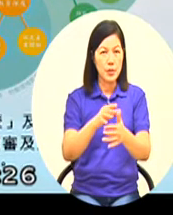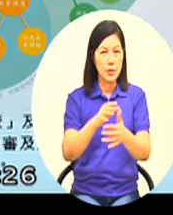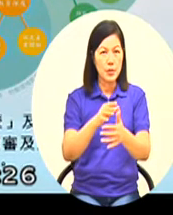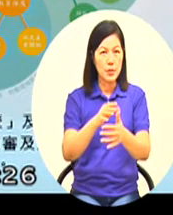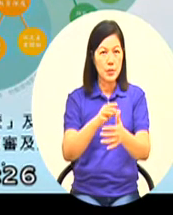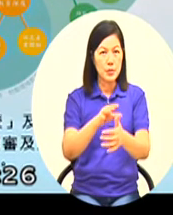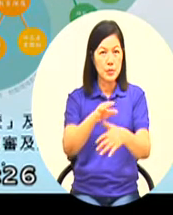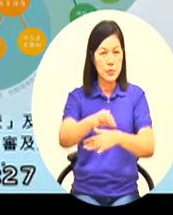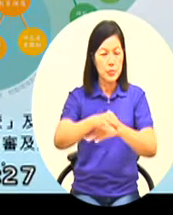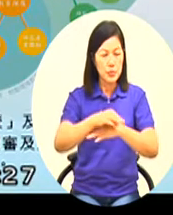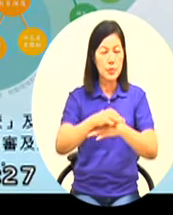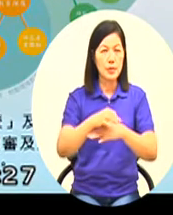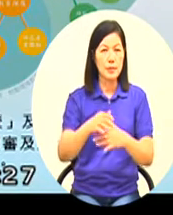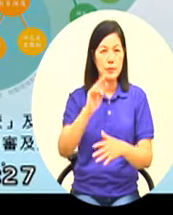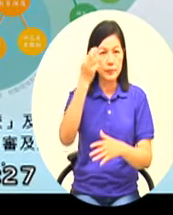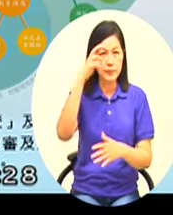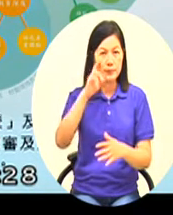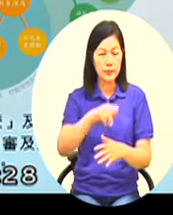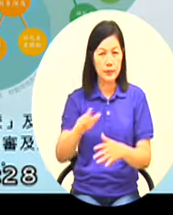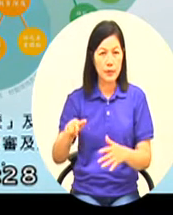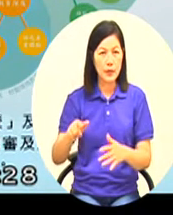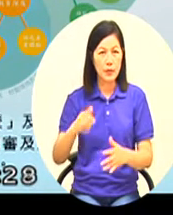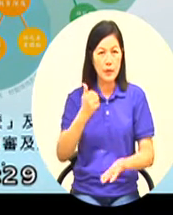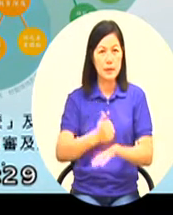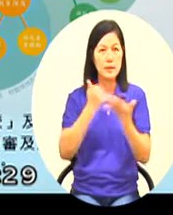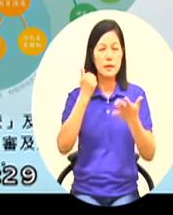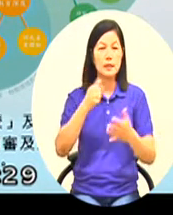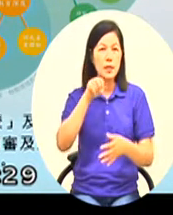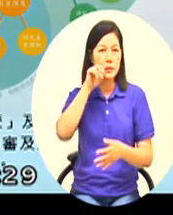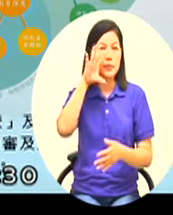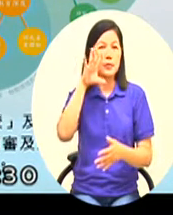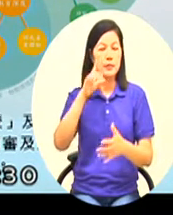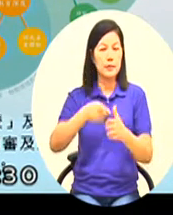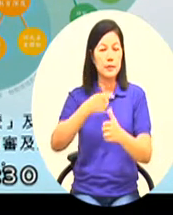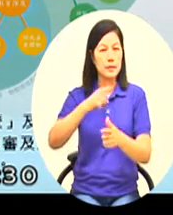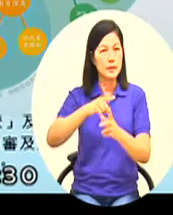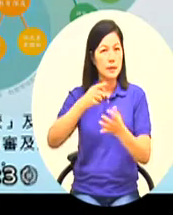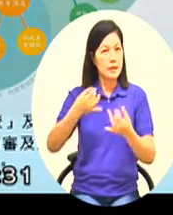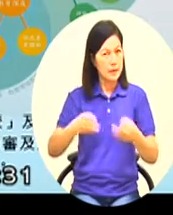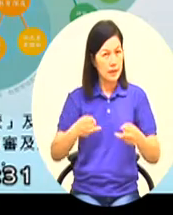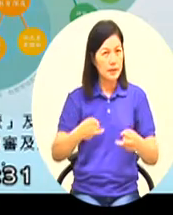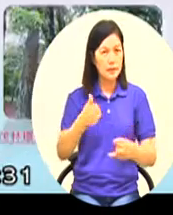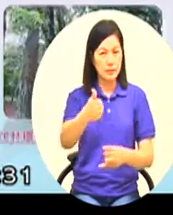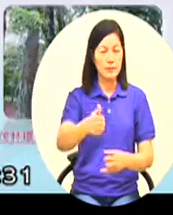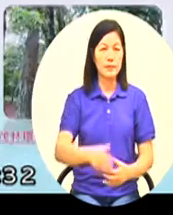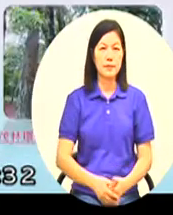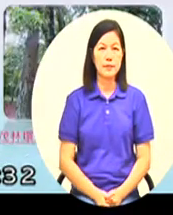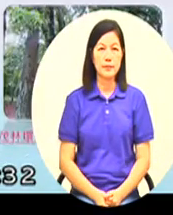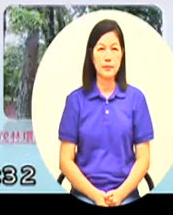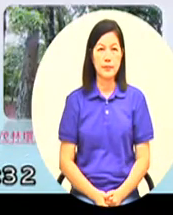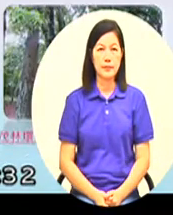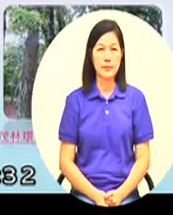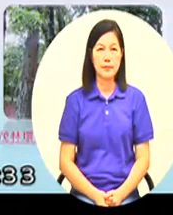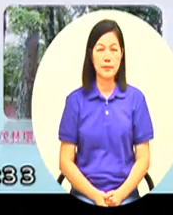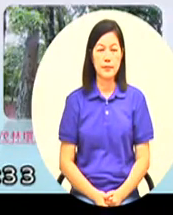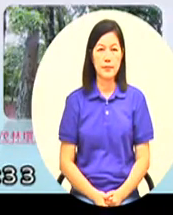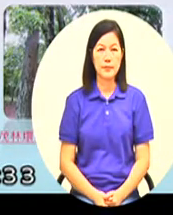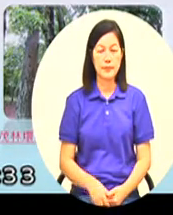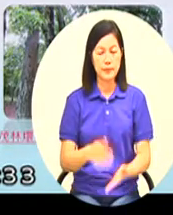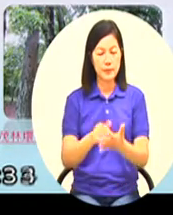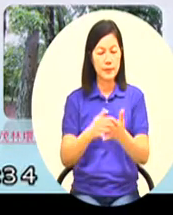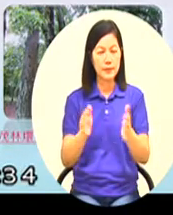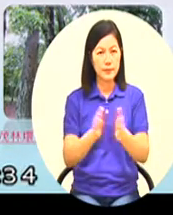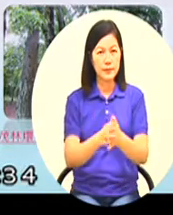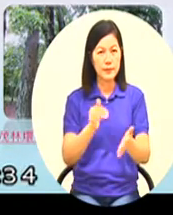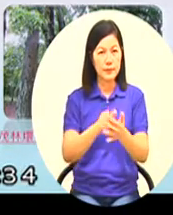奖，都有入围荣获相关的一个优等的一个奖项。那统计到目前为